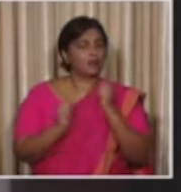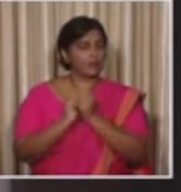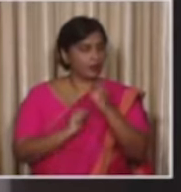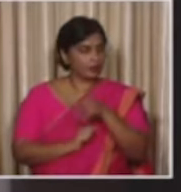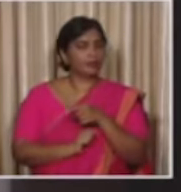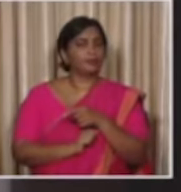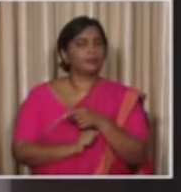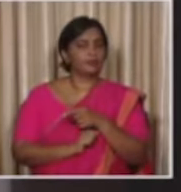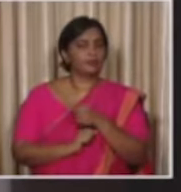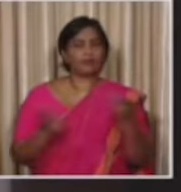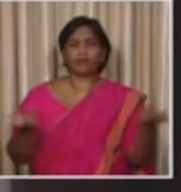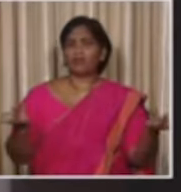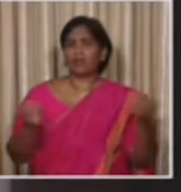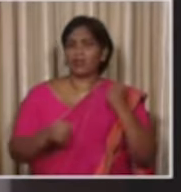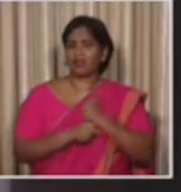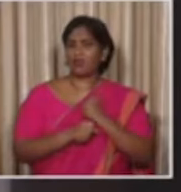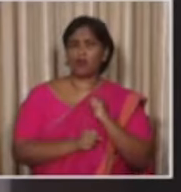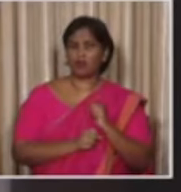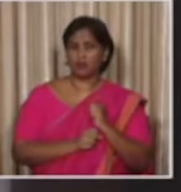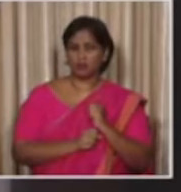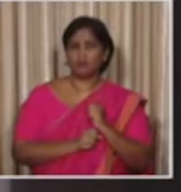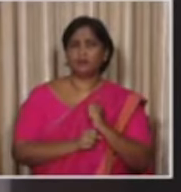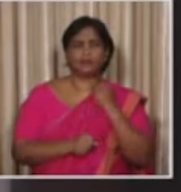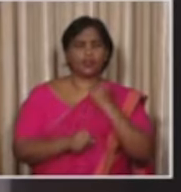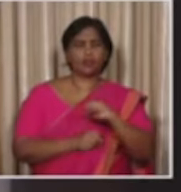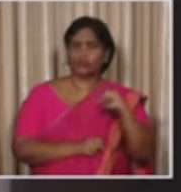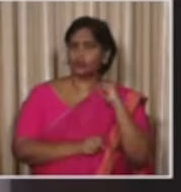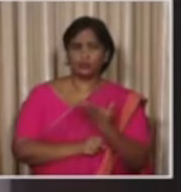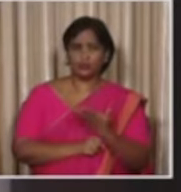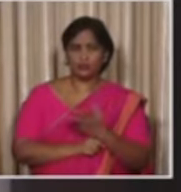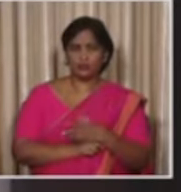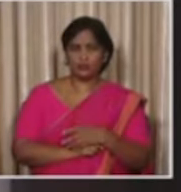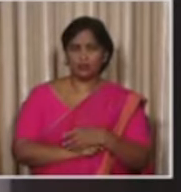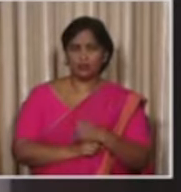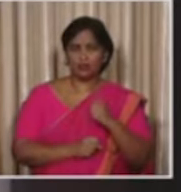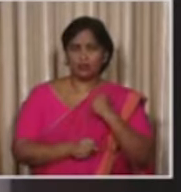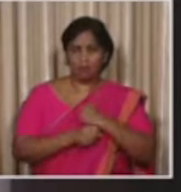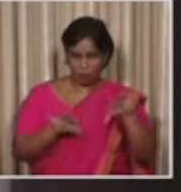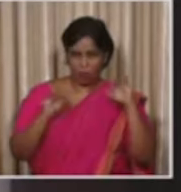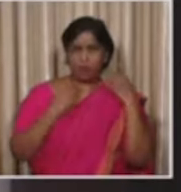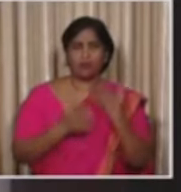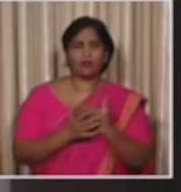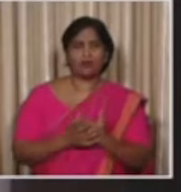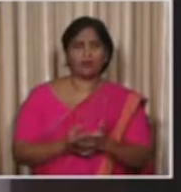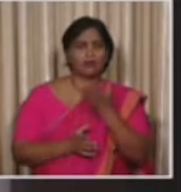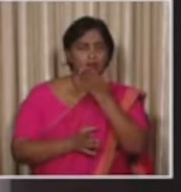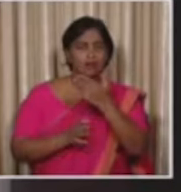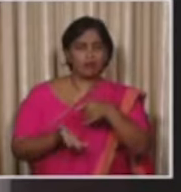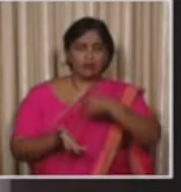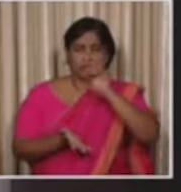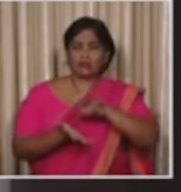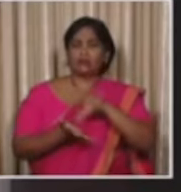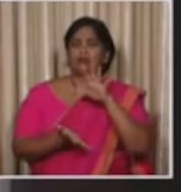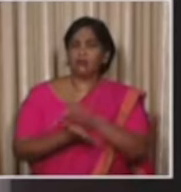කරනවා නම් මොකක් වුණාට ආණ්ඩුව? අනේ බොහොම ඉස්සෙල්ලා. මේ ආණ්ඩුවට කොන්දක් නැද්ද? ආණ්ඩුවට පණ නැද්ද? තමුන්නාන්සලා ගත්ත තීන්දුව